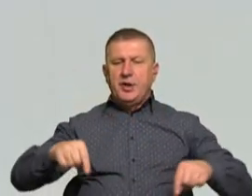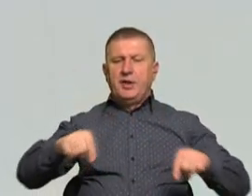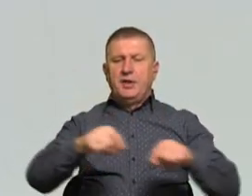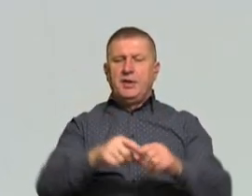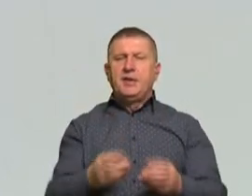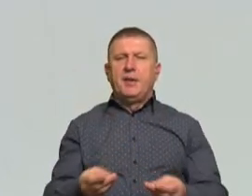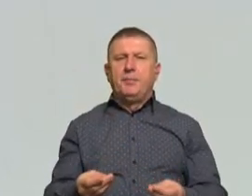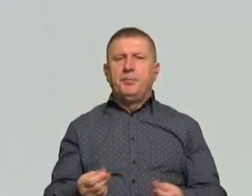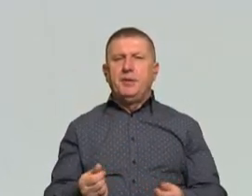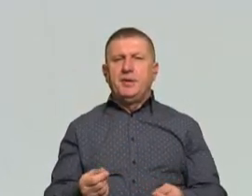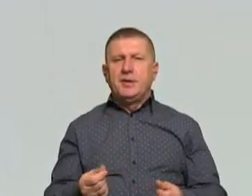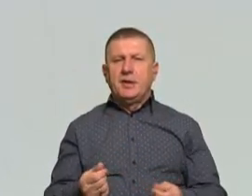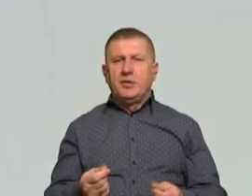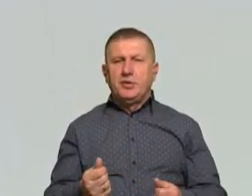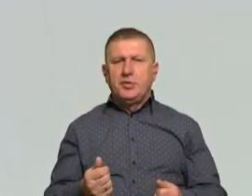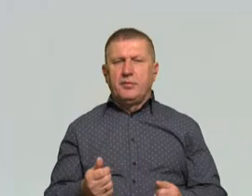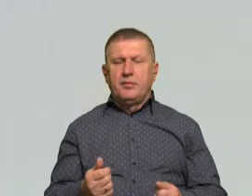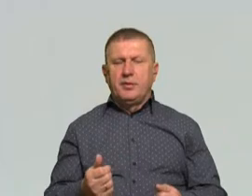jest naprawdę